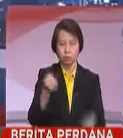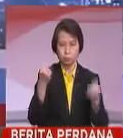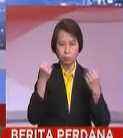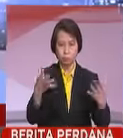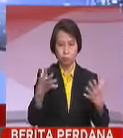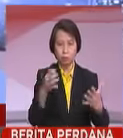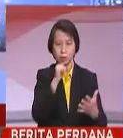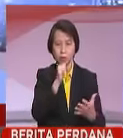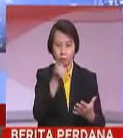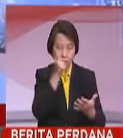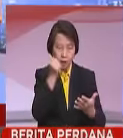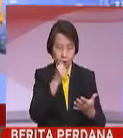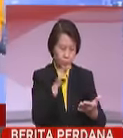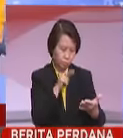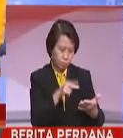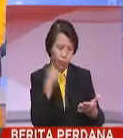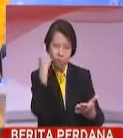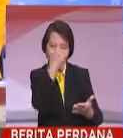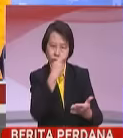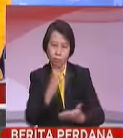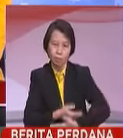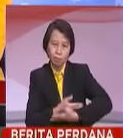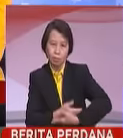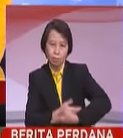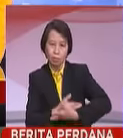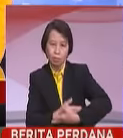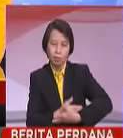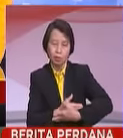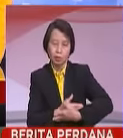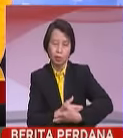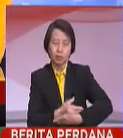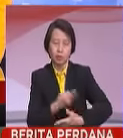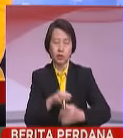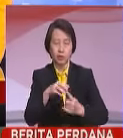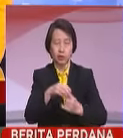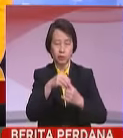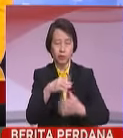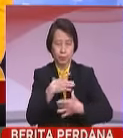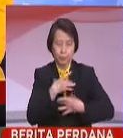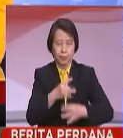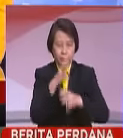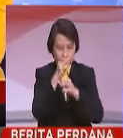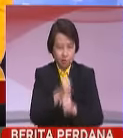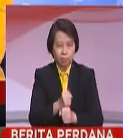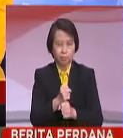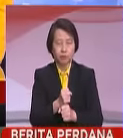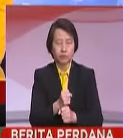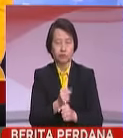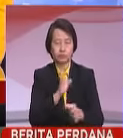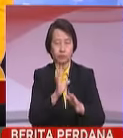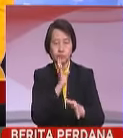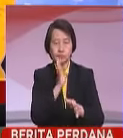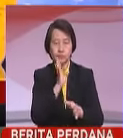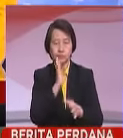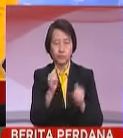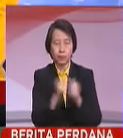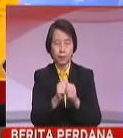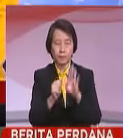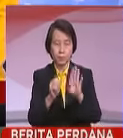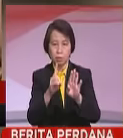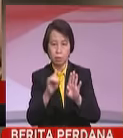yang tidak sabar untuk melihat wajah Fazura Junior itu, khususnya peminat setia mereka. Jelas Fatah kepada